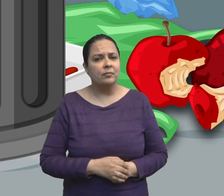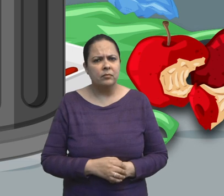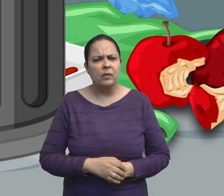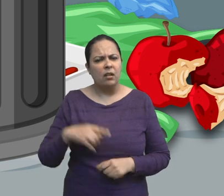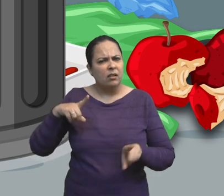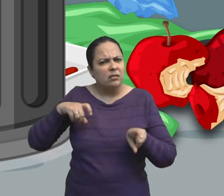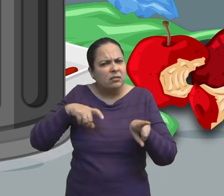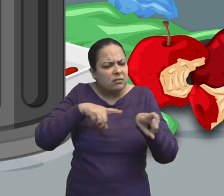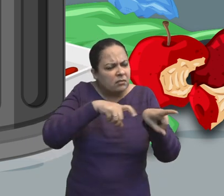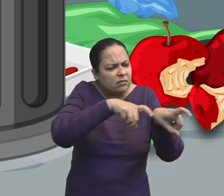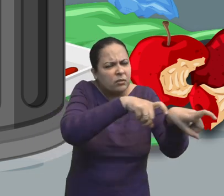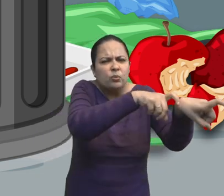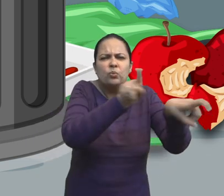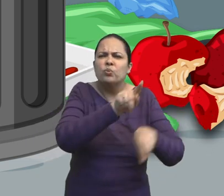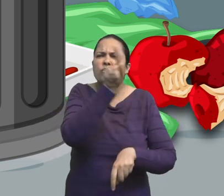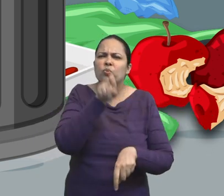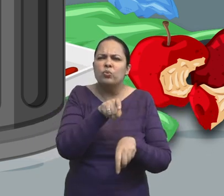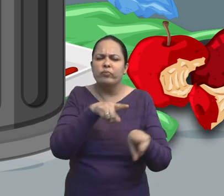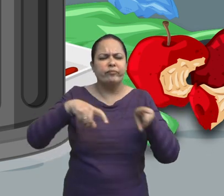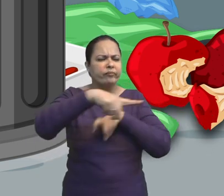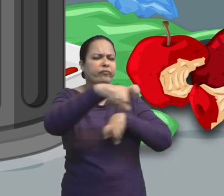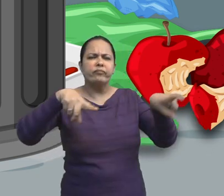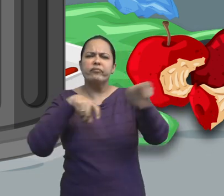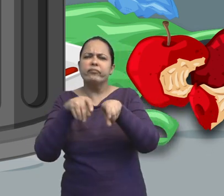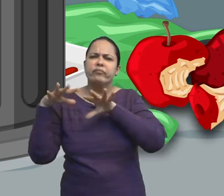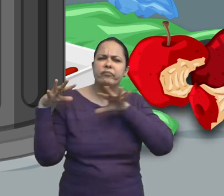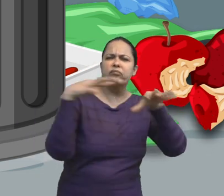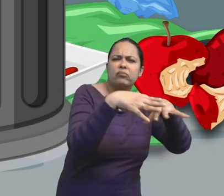ये चींटियाँ कतार में क्यों जाती हैं?